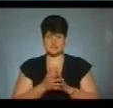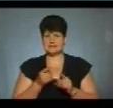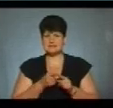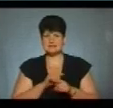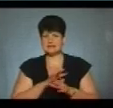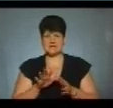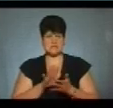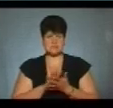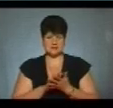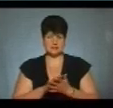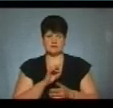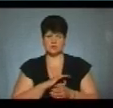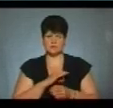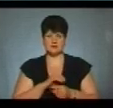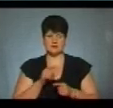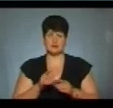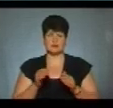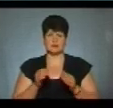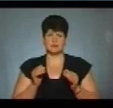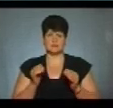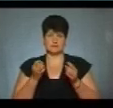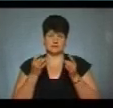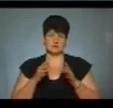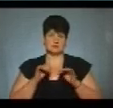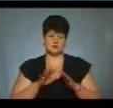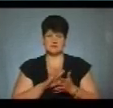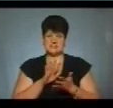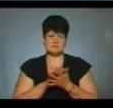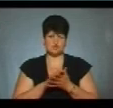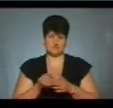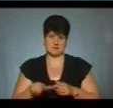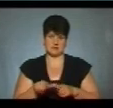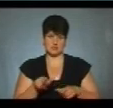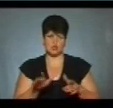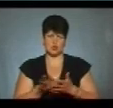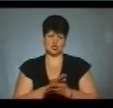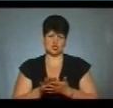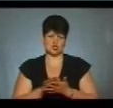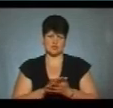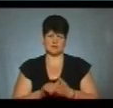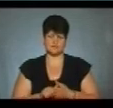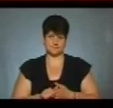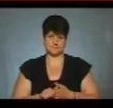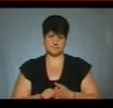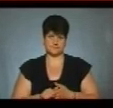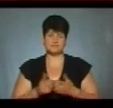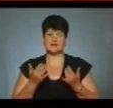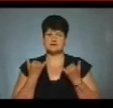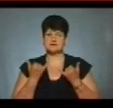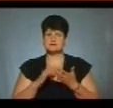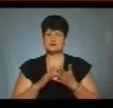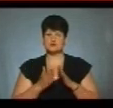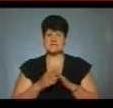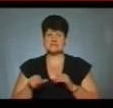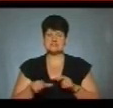І друге, вживати такі попереджувальні, превентивні заходи, щоб не засмічувати річку і розчищати її. Яка зараз ситуація